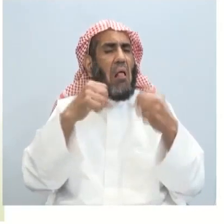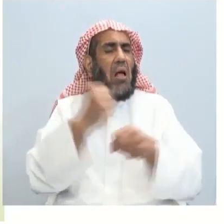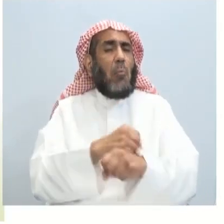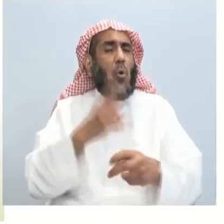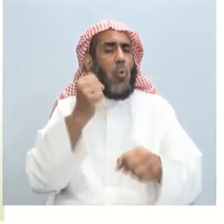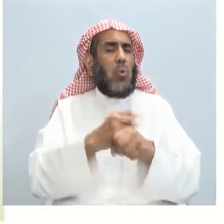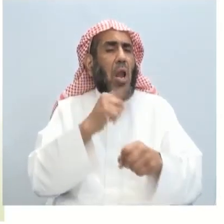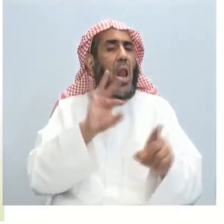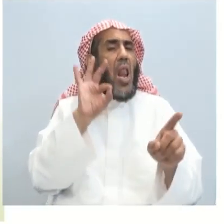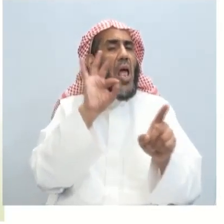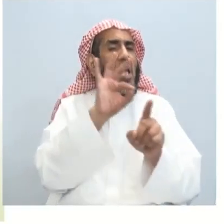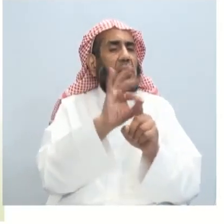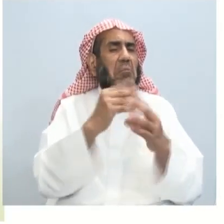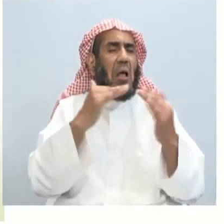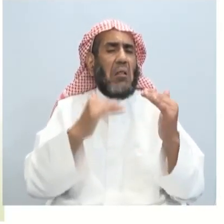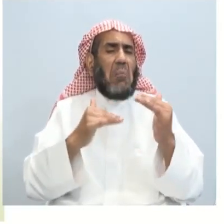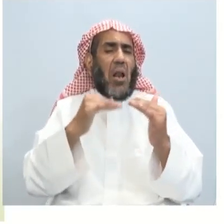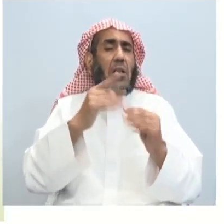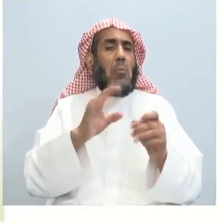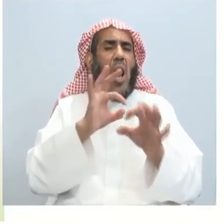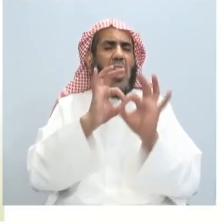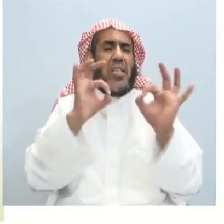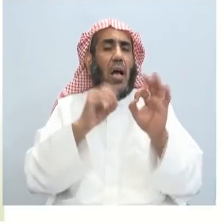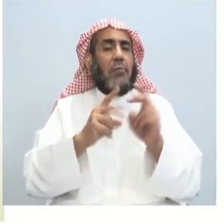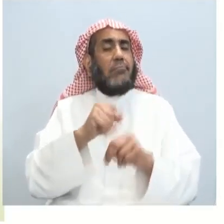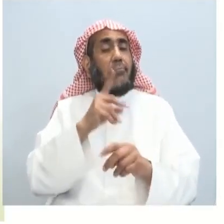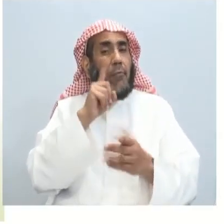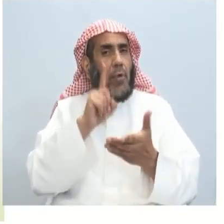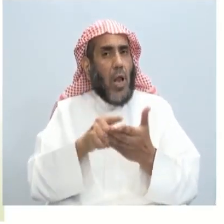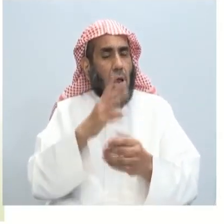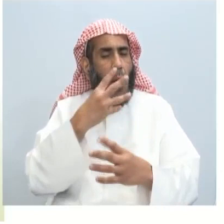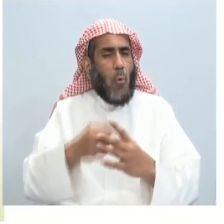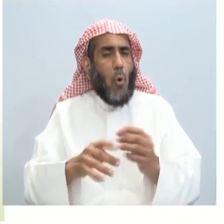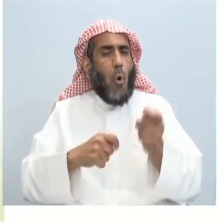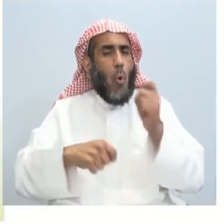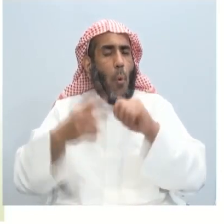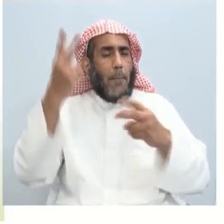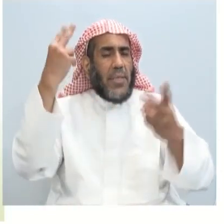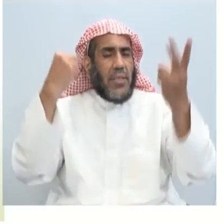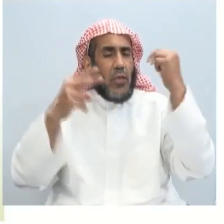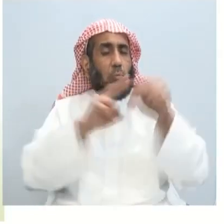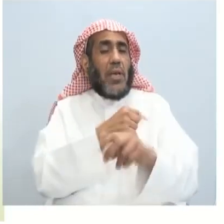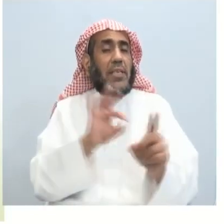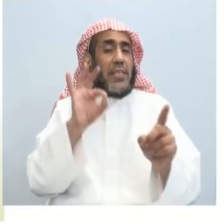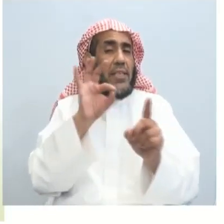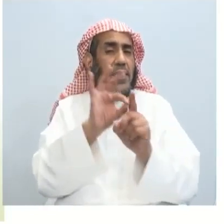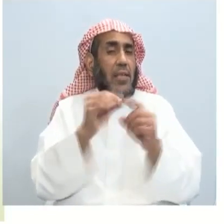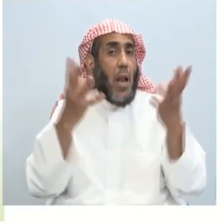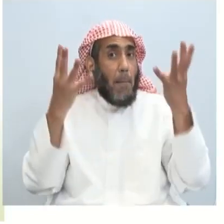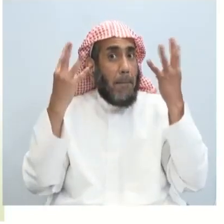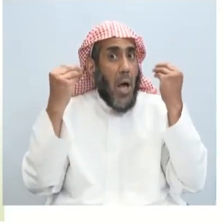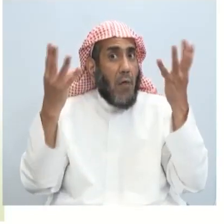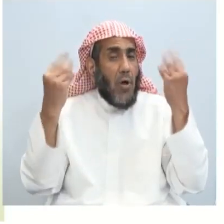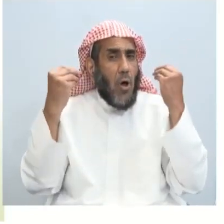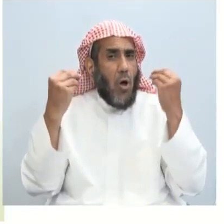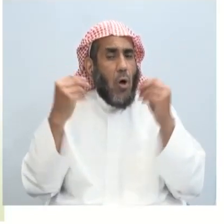التجارب لا يصل الى ادنى مراتب الاتقان فعليك يا بني بالتجربه لتصل الى المعرفه